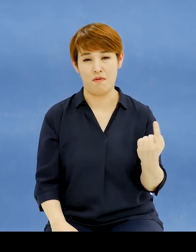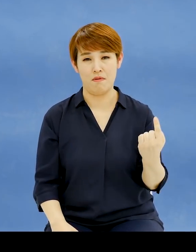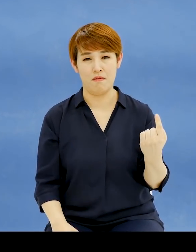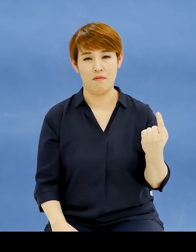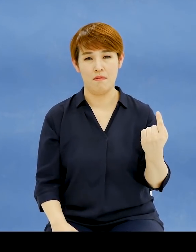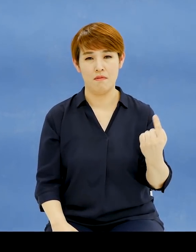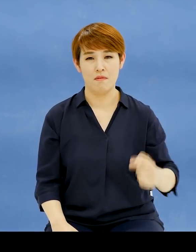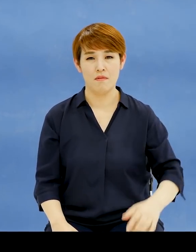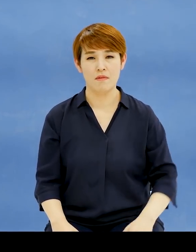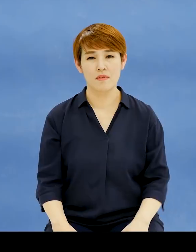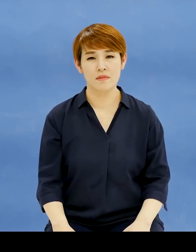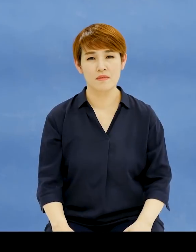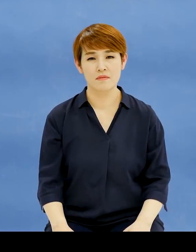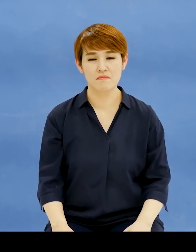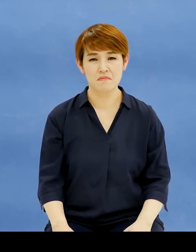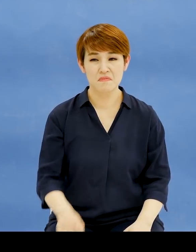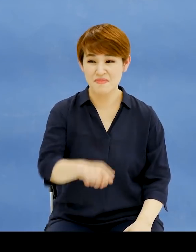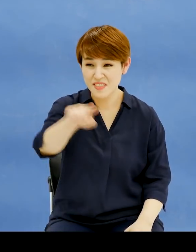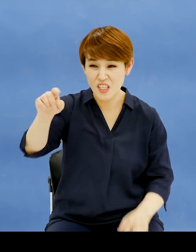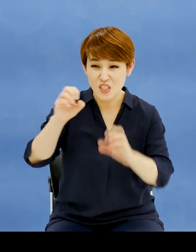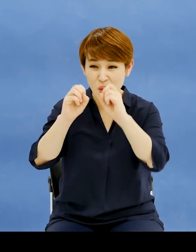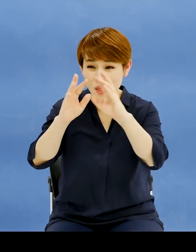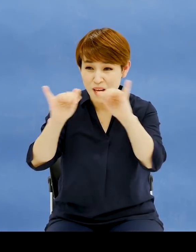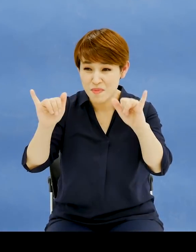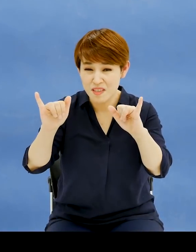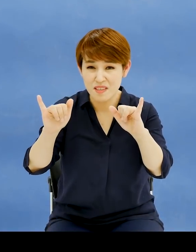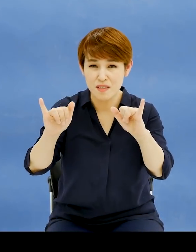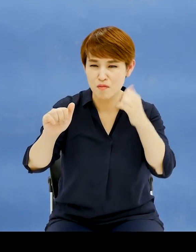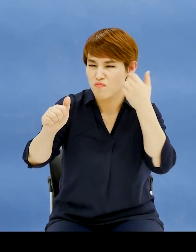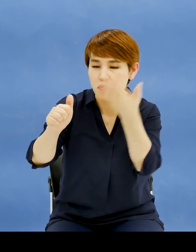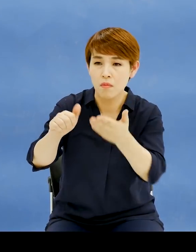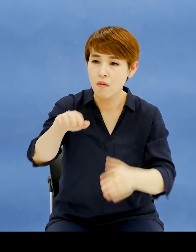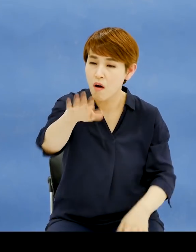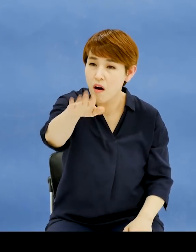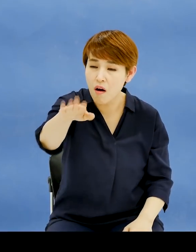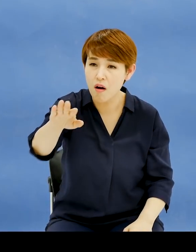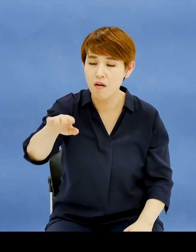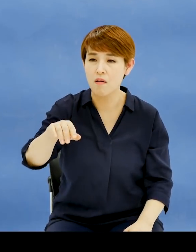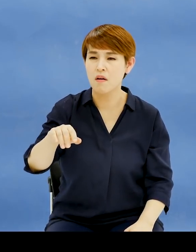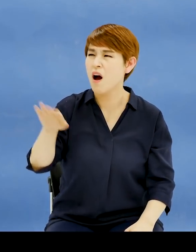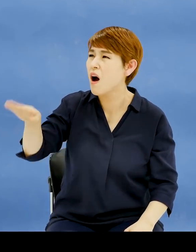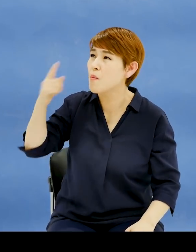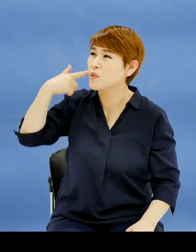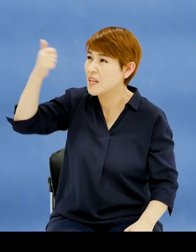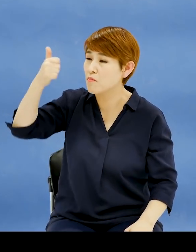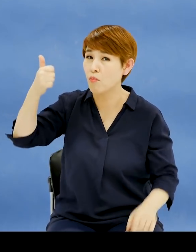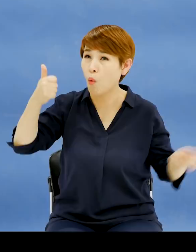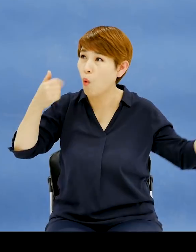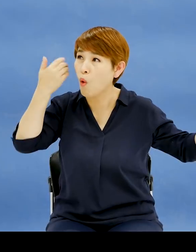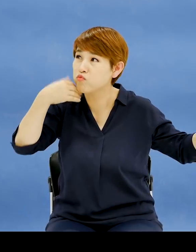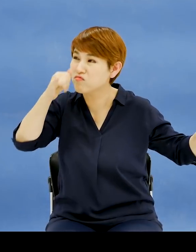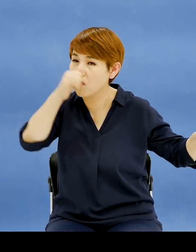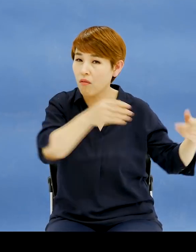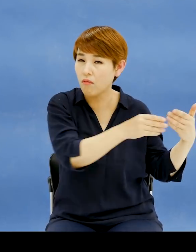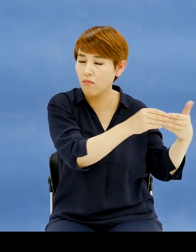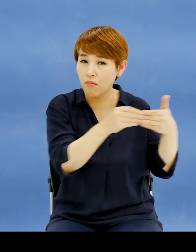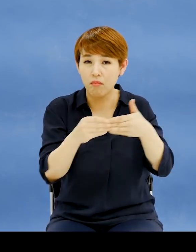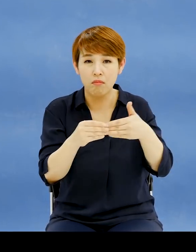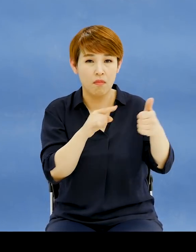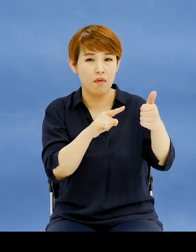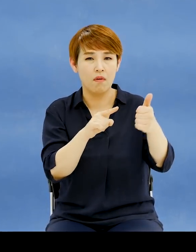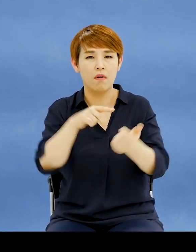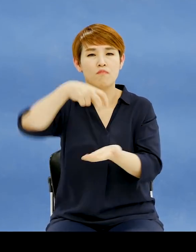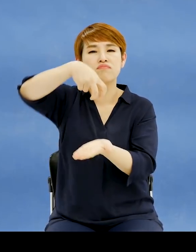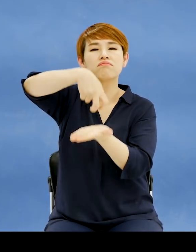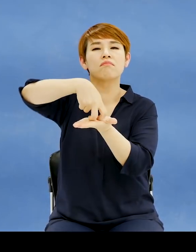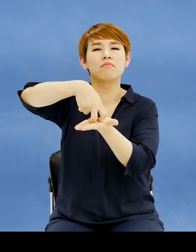막 급하게 들어오시더래요. 그래서 저희 어머님 교회 전도사님들, 이 교육자님들이 이제 목사님 하고 모시고